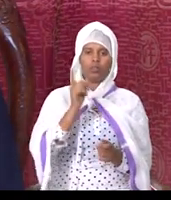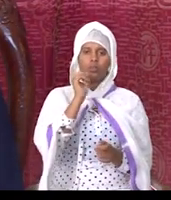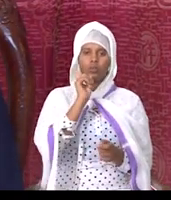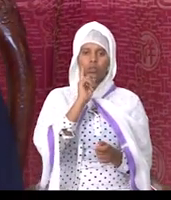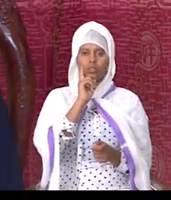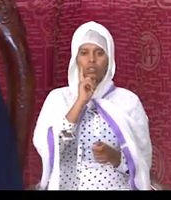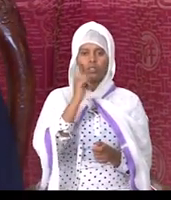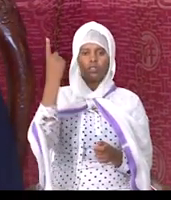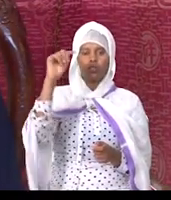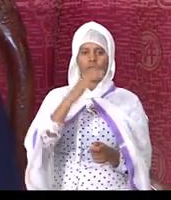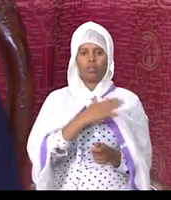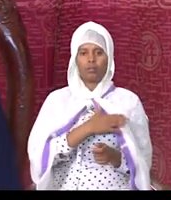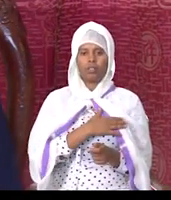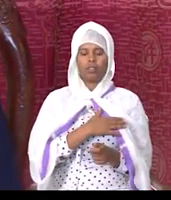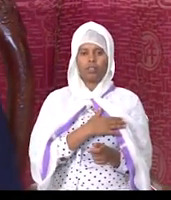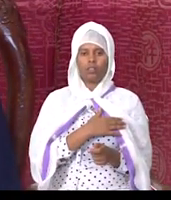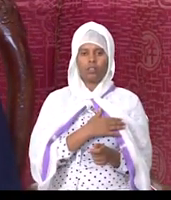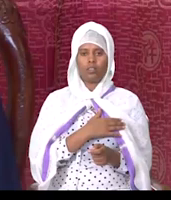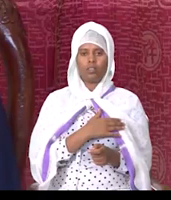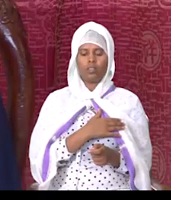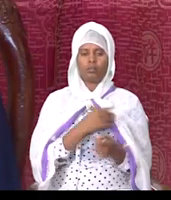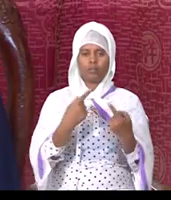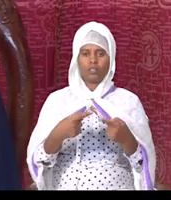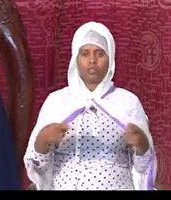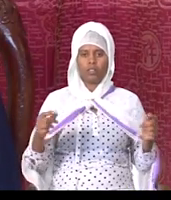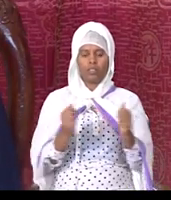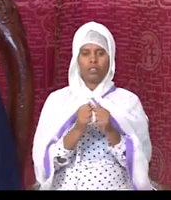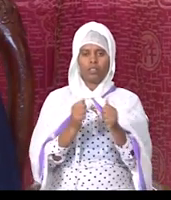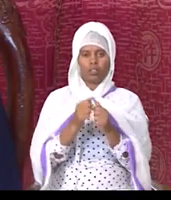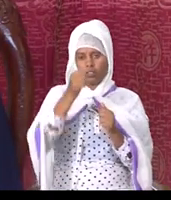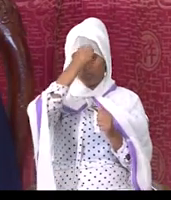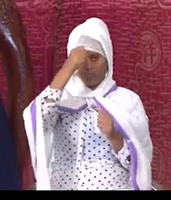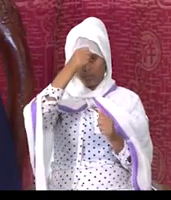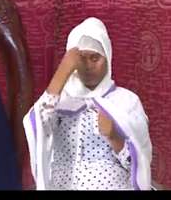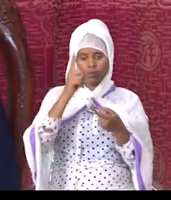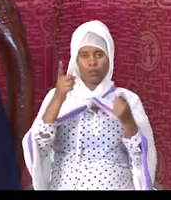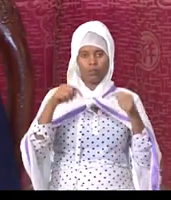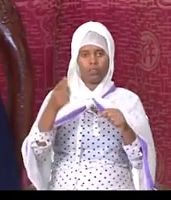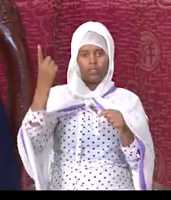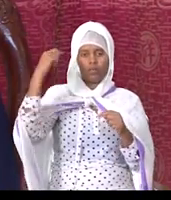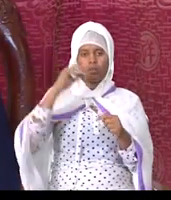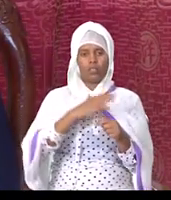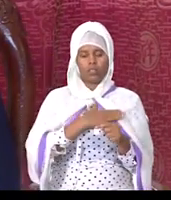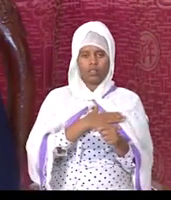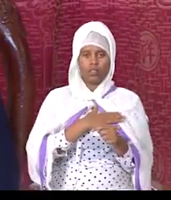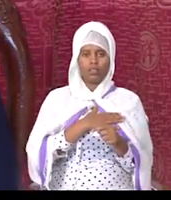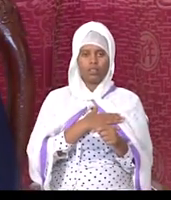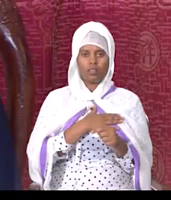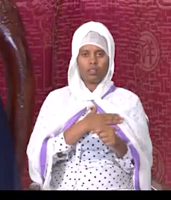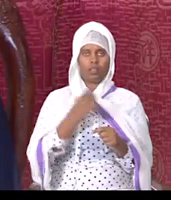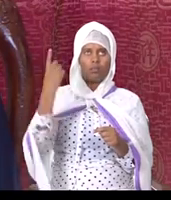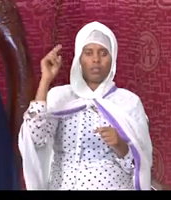نحناون كل غزي اغزابير املاخنا بستفلالي نغر صغم مكرا انت وردنا املاخنا